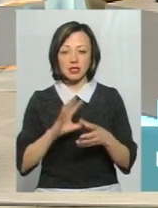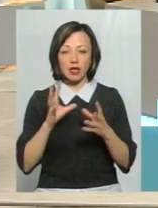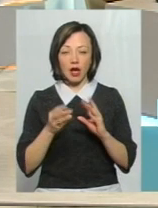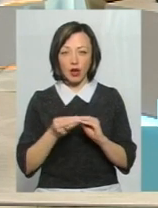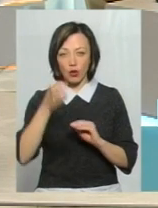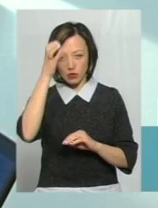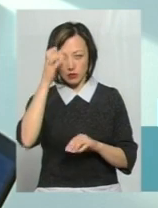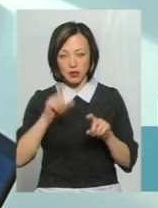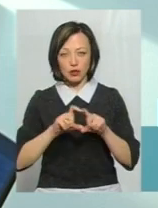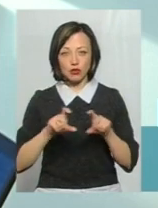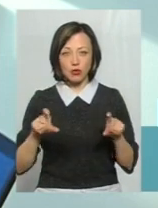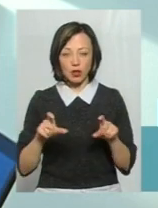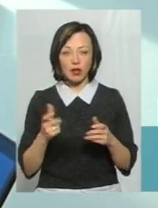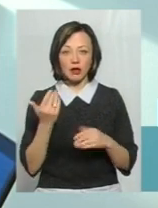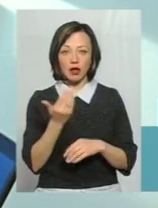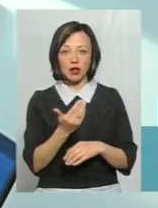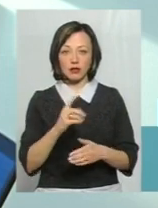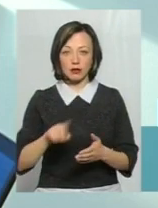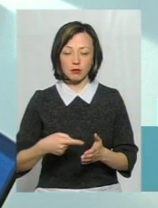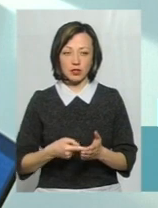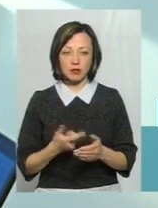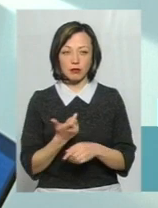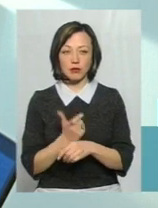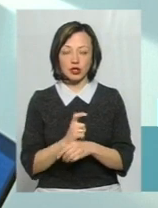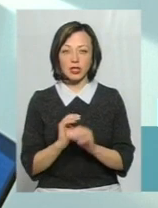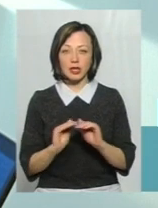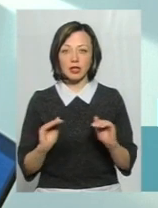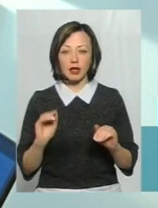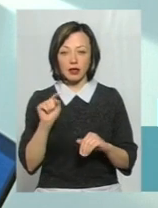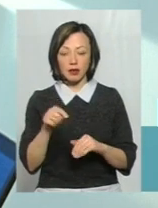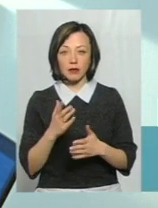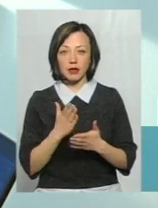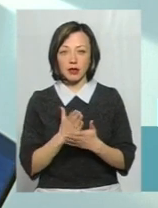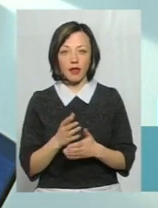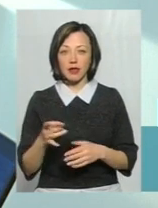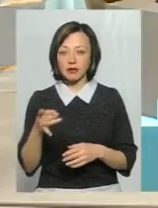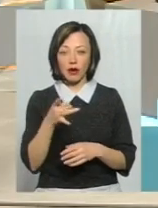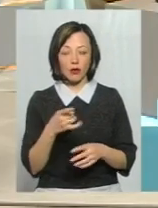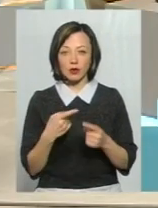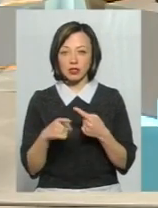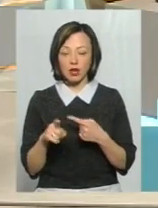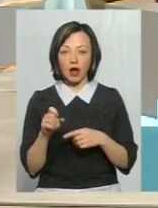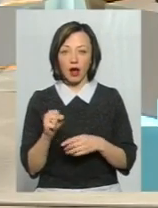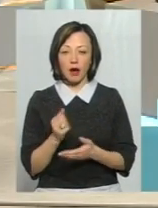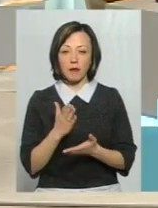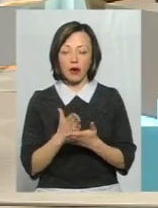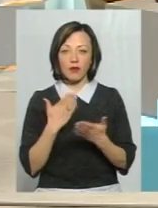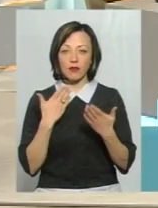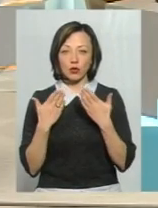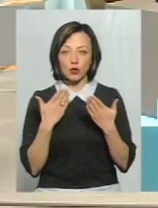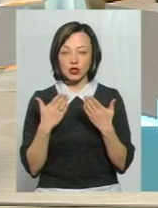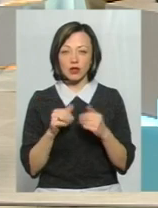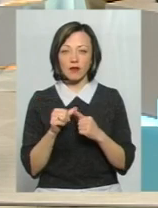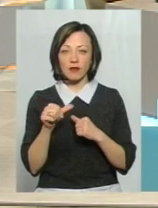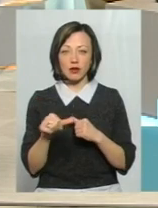загальноосвітня школа, яка належить місту. Більшість дітей, які там знаходяться, це не з районів, не з інших, а мають відношення виключно